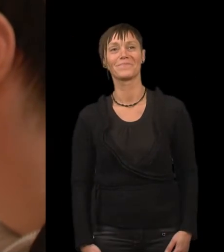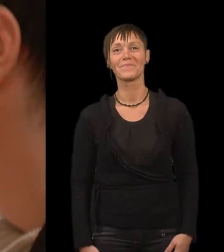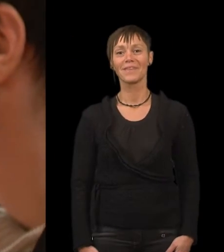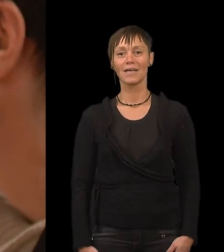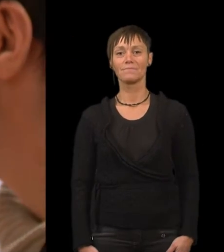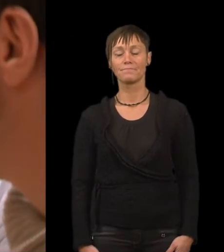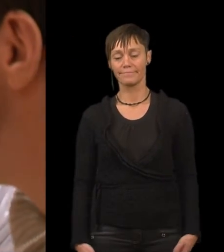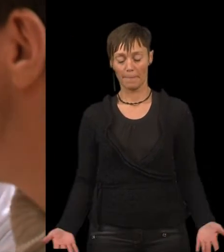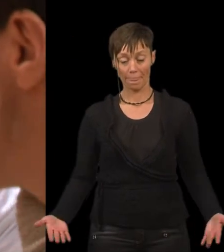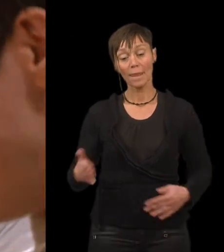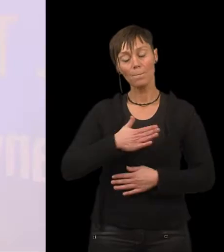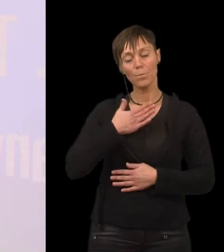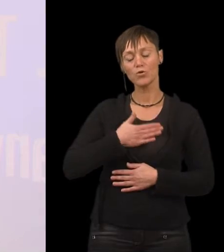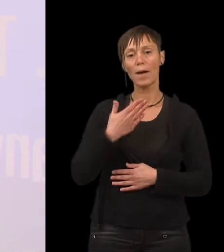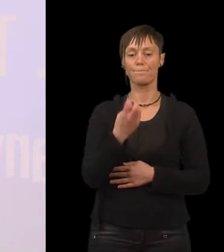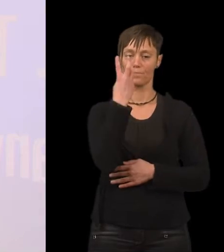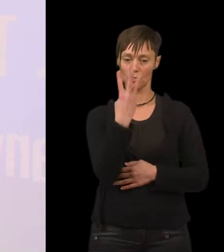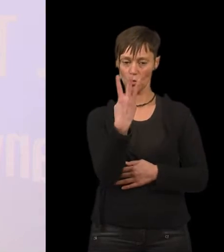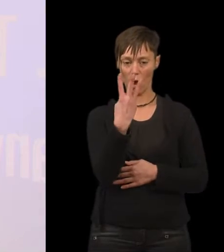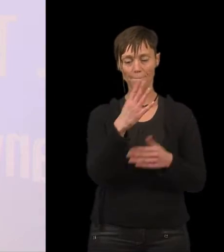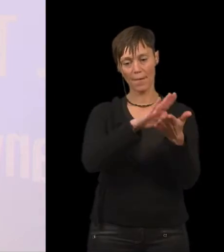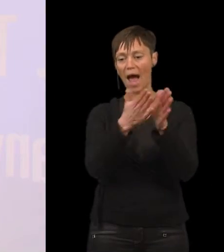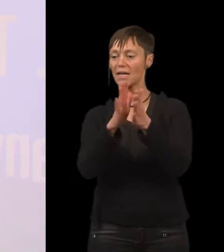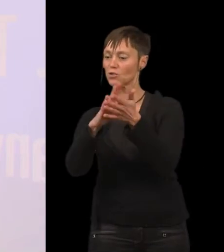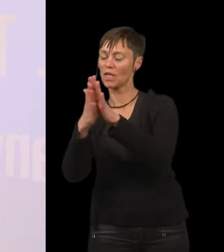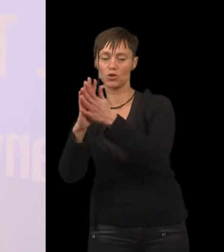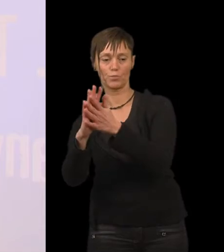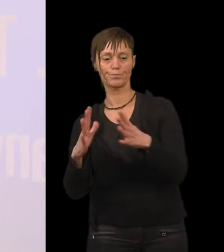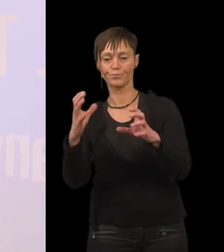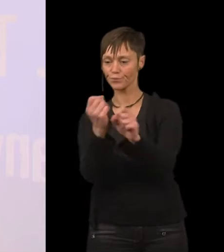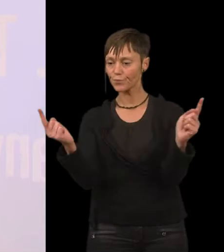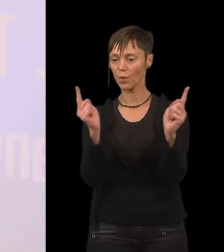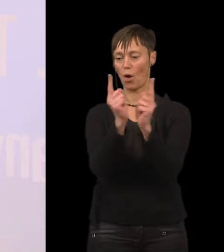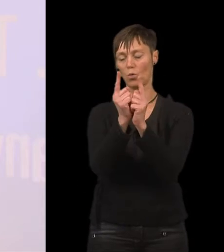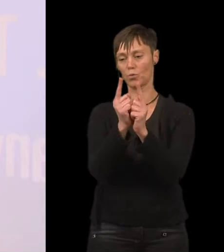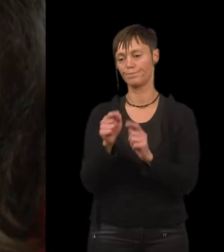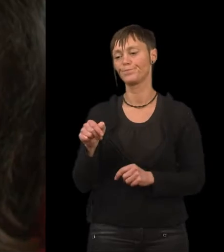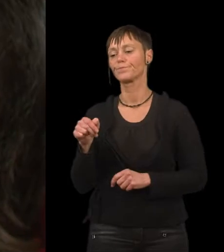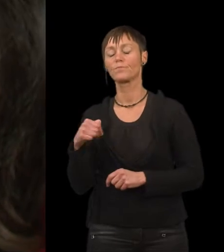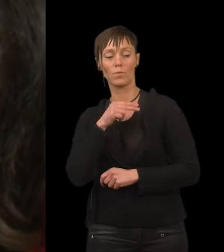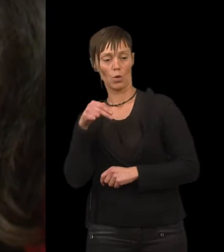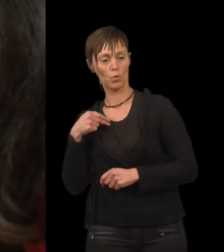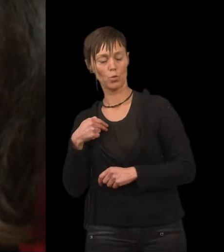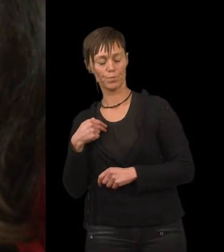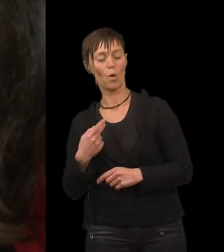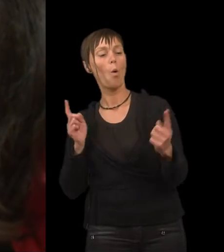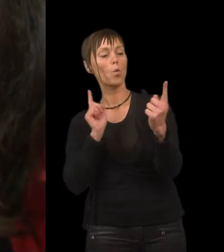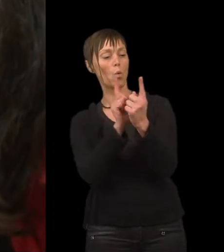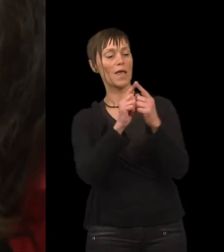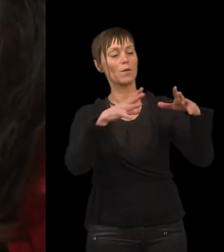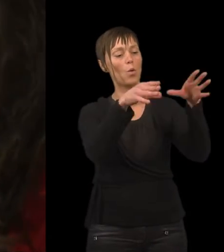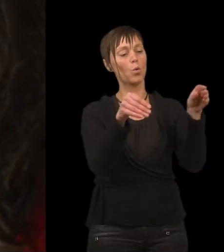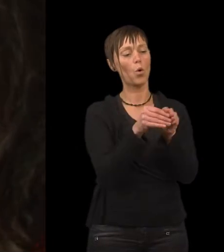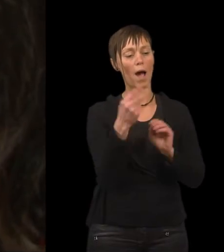Il fallait que 3 associations se rencontrent. Donc on a contacté le groupement des intellectuels aveugles et